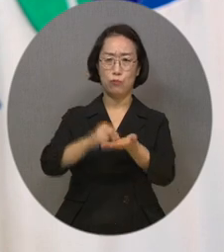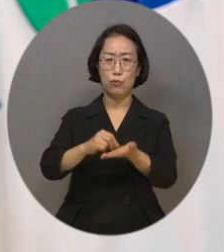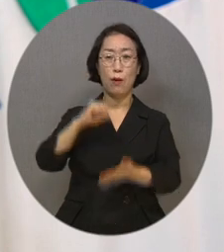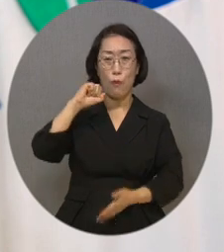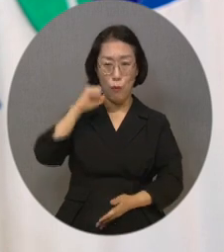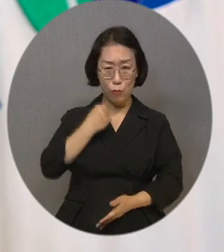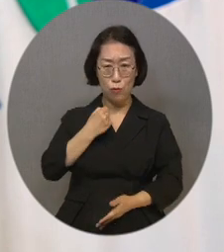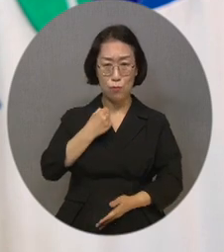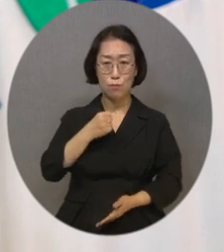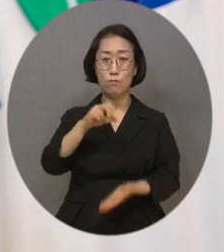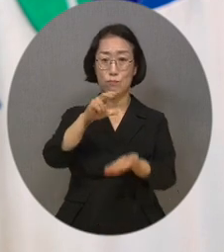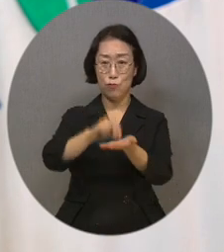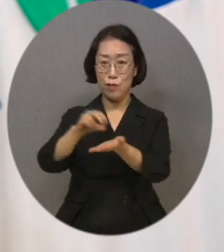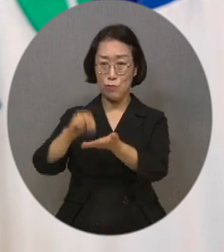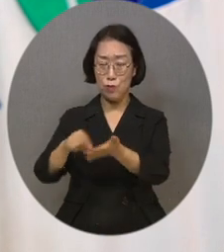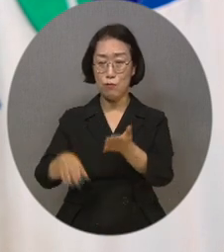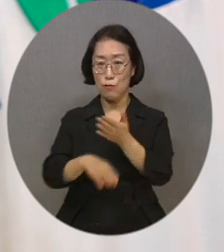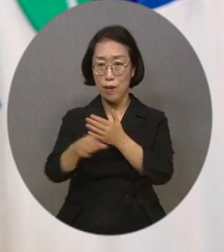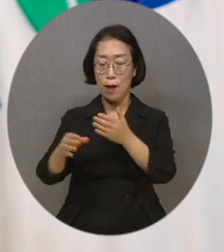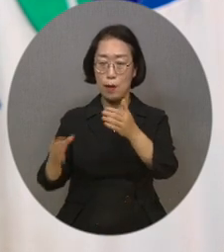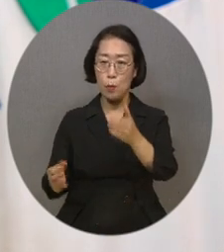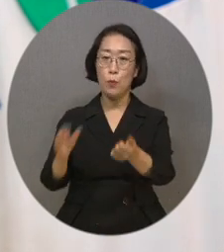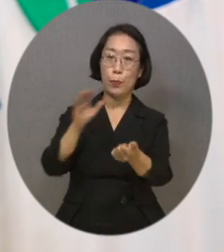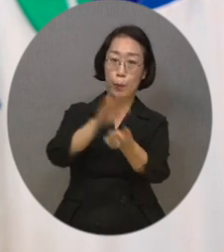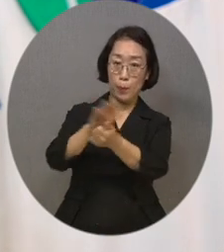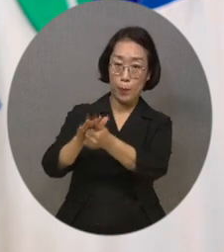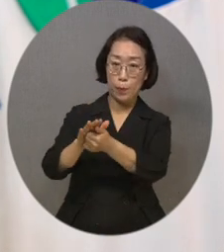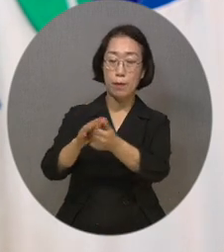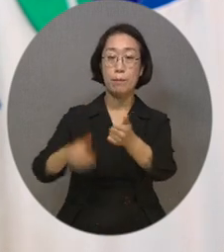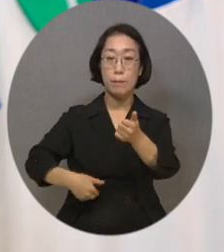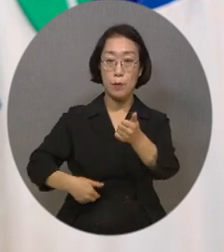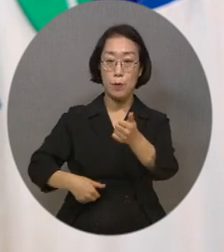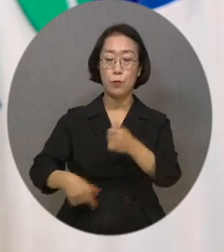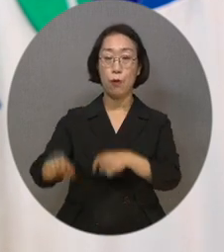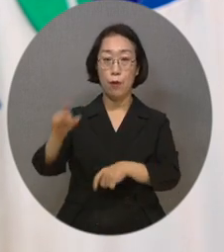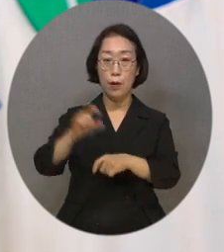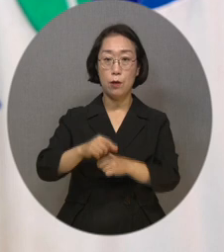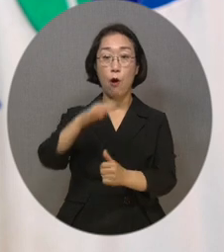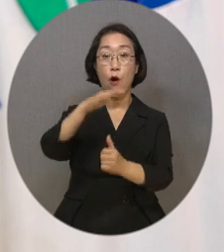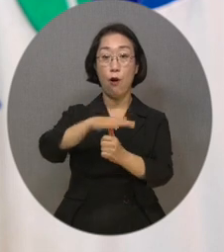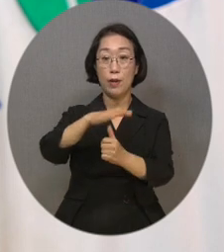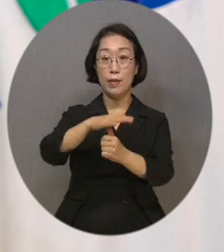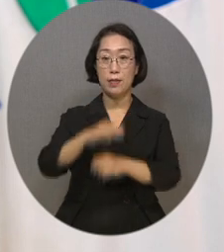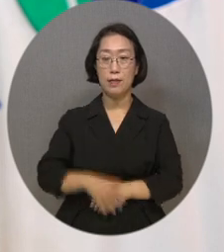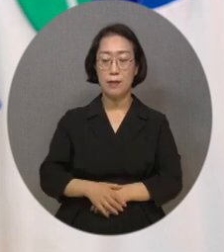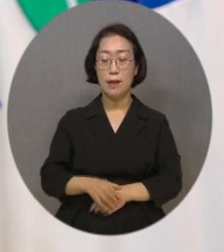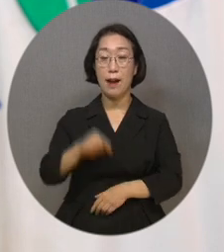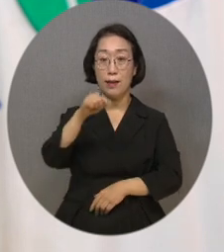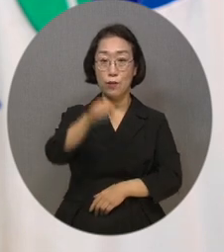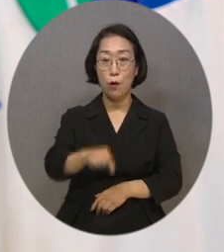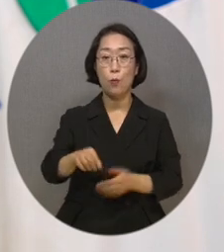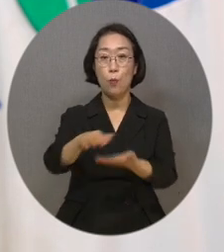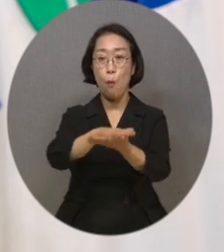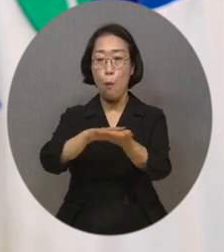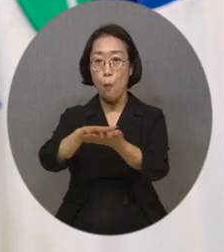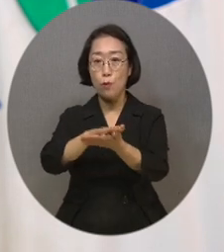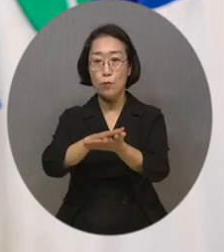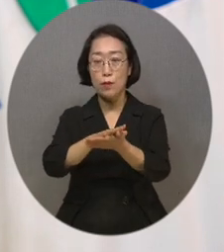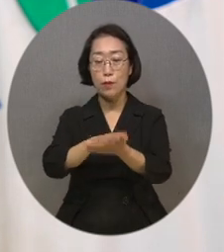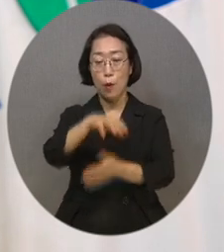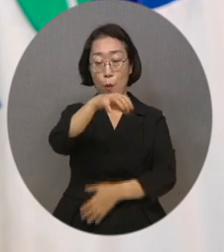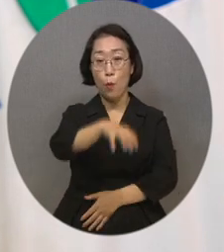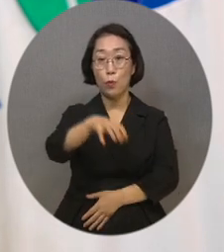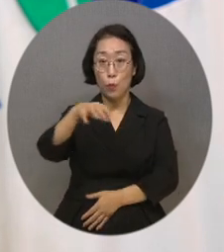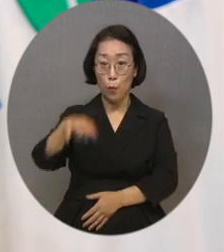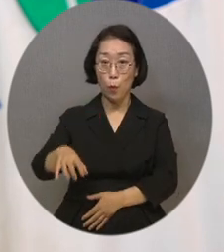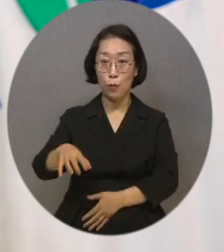있는데 저희 이제 행정에서 뒷받침을 좀 많이 해줘야 되고 또 이제 어린이들이 가서 놀 수 있는 그런 시설들을